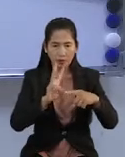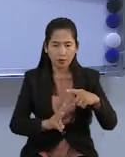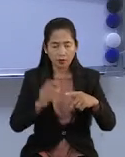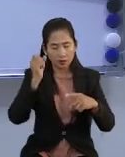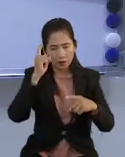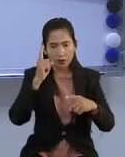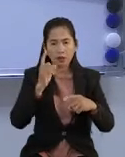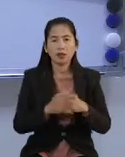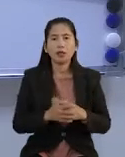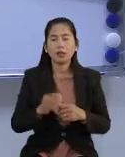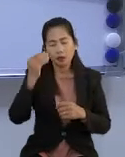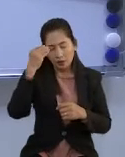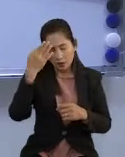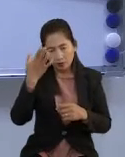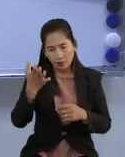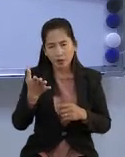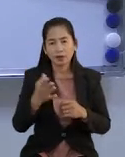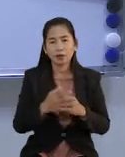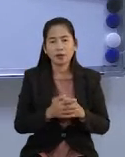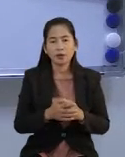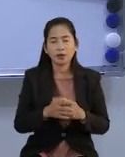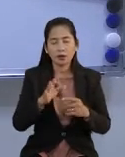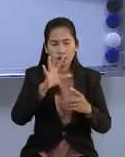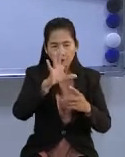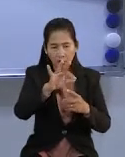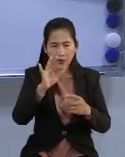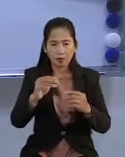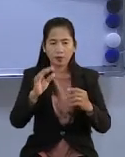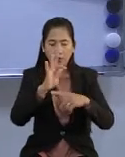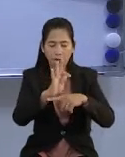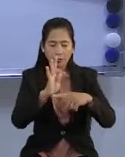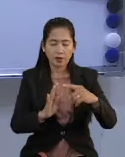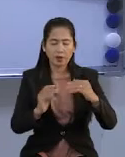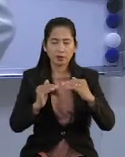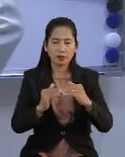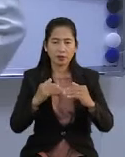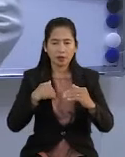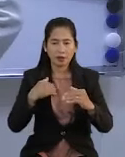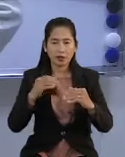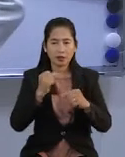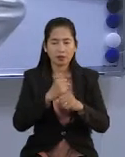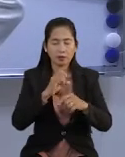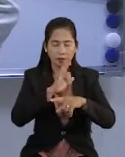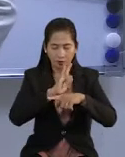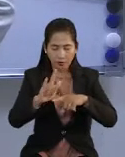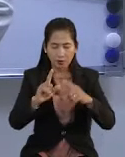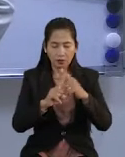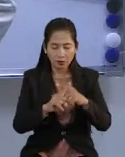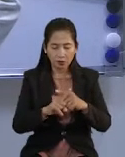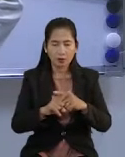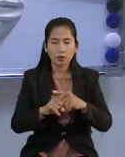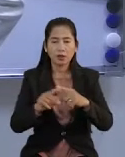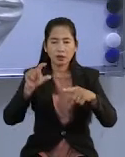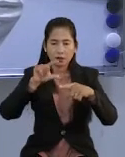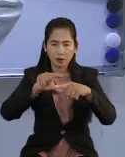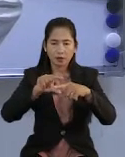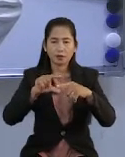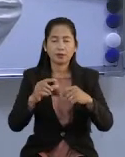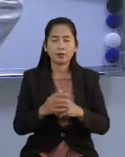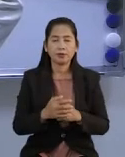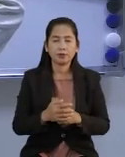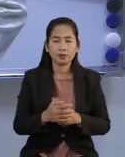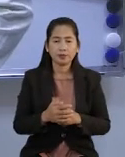dưỡng đăng đáy tha, đàm bầy rô bảo phiệt xa mà. Cứ dưỡng ai phơ bảo màn vị thị cùn nâng bảo màn vị thị